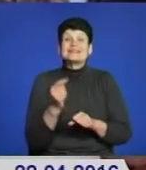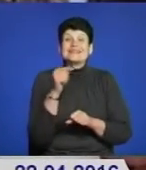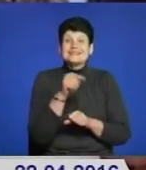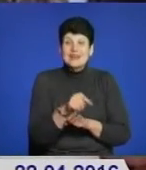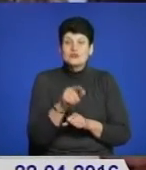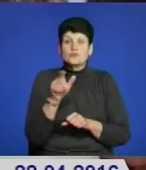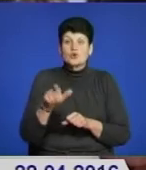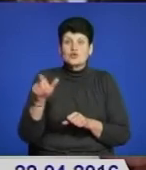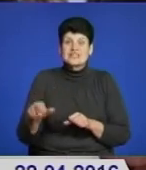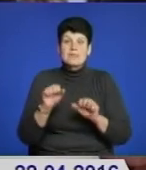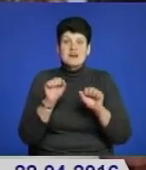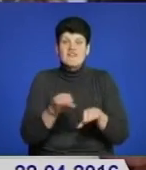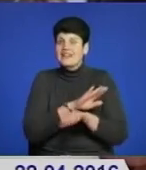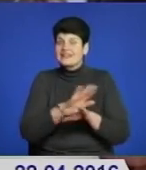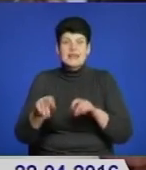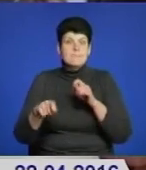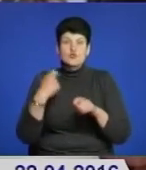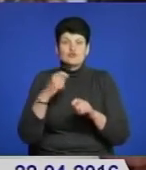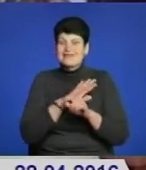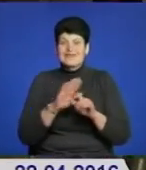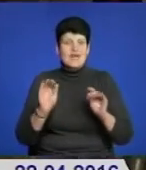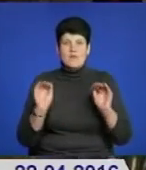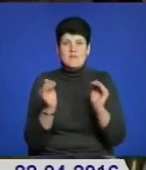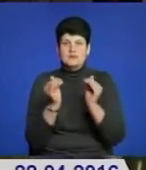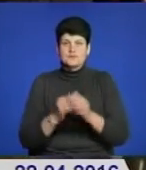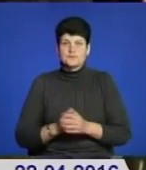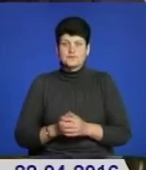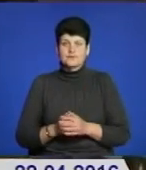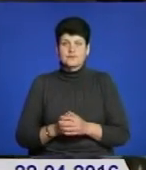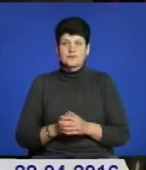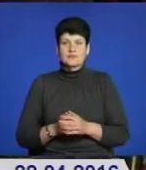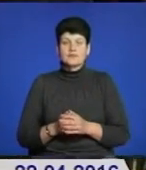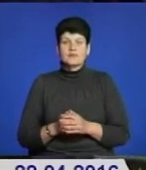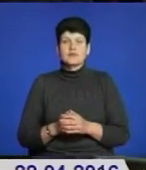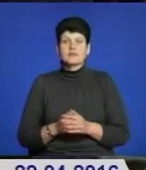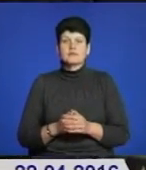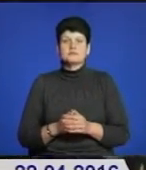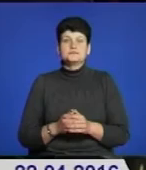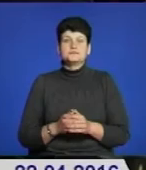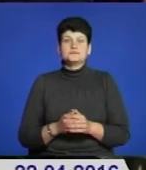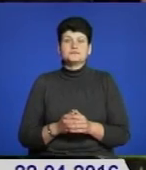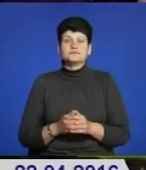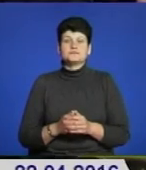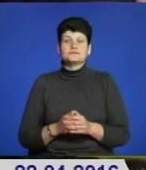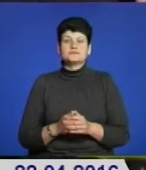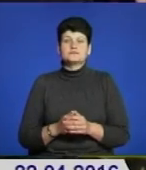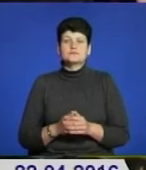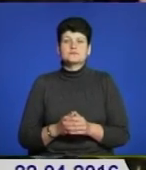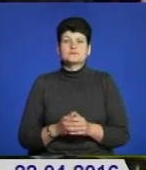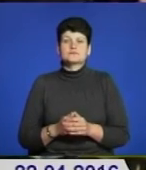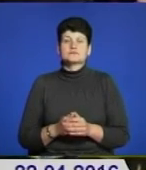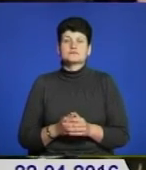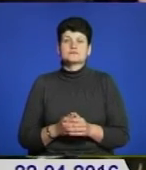їх людські права не порушувалися і не обмежувалися. Хотіла б перед усім сказати, що особи непевносправні і їх